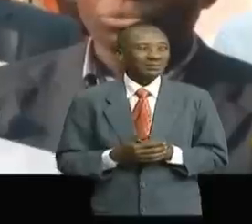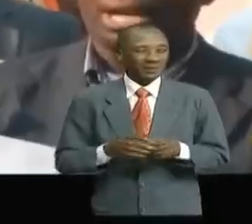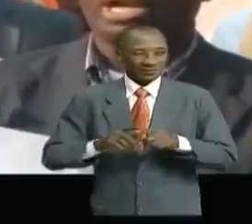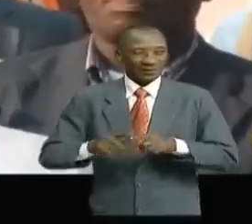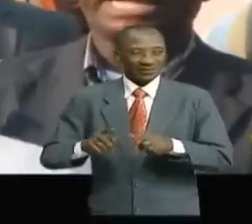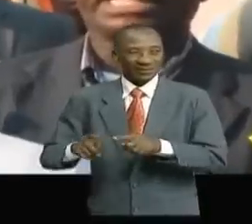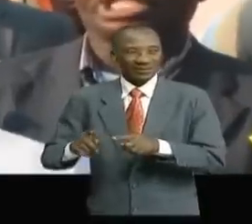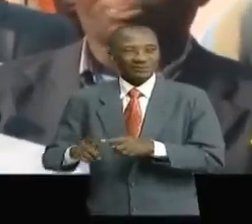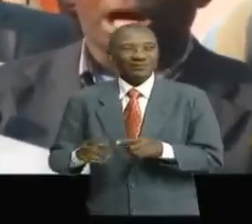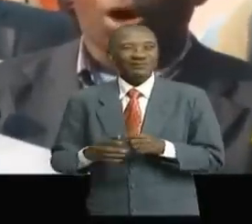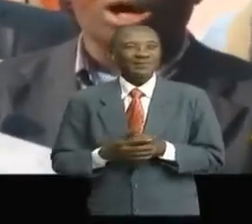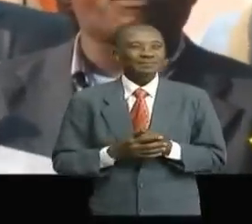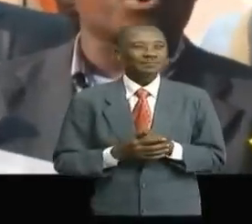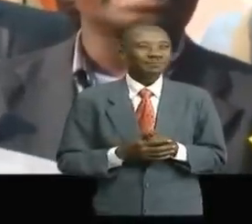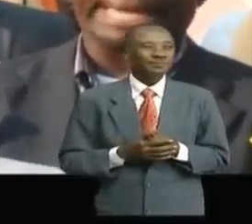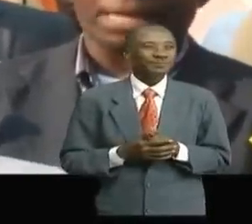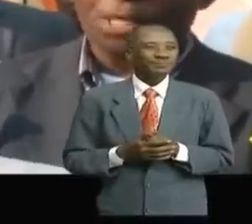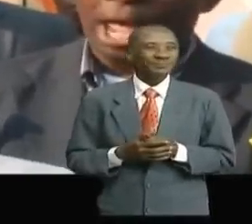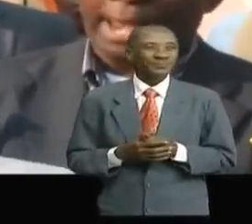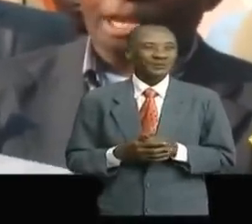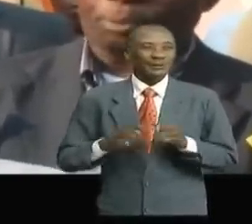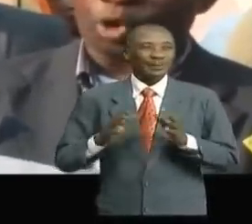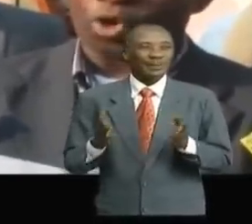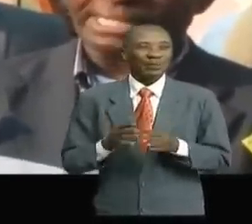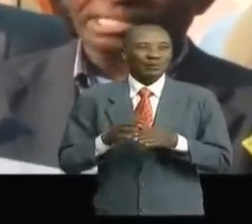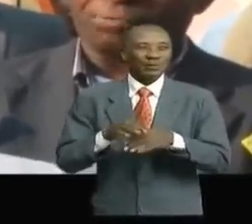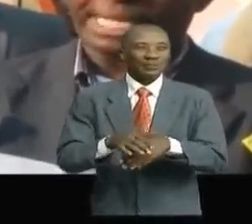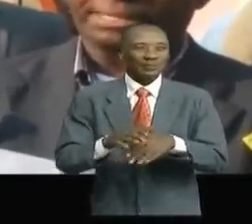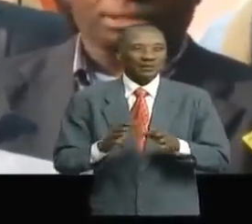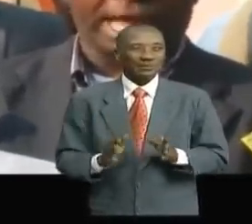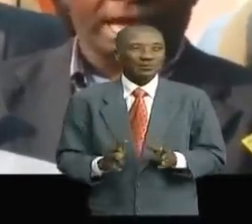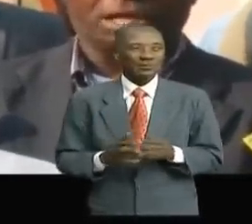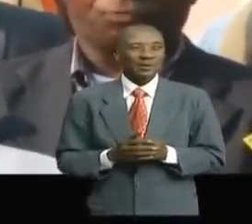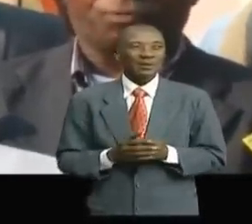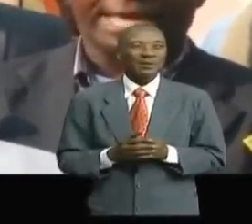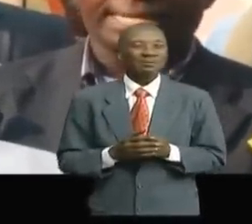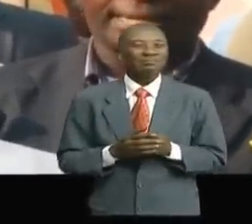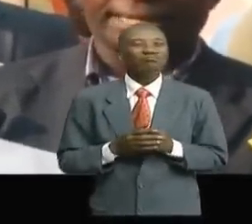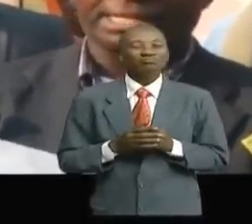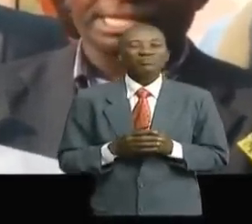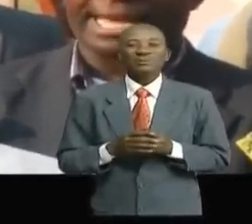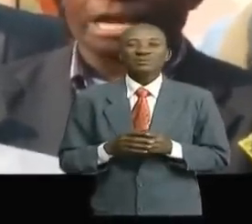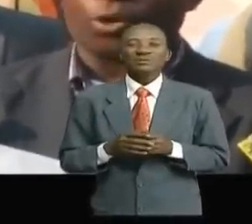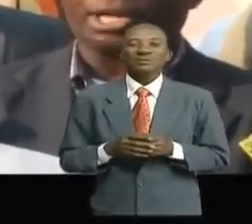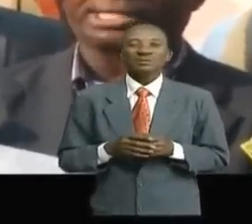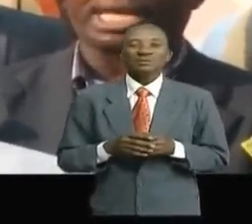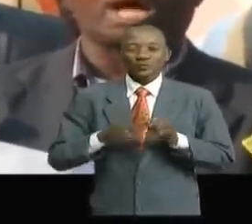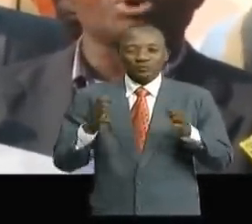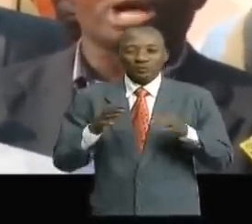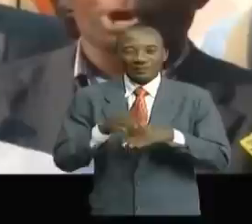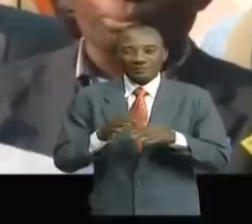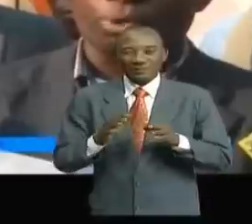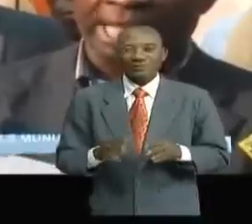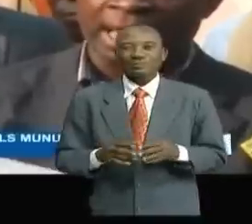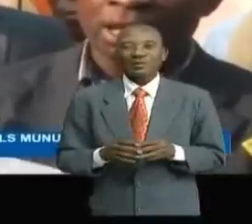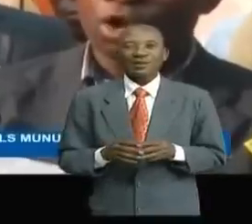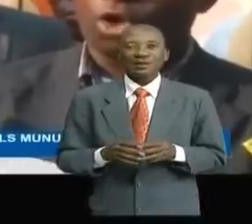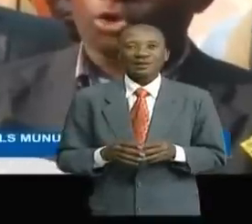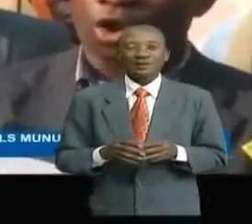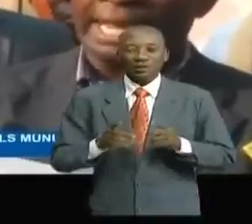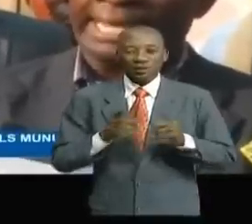Tshisekedi. Les participants ont renforcé les prérogatives statutaires du voyant secrétaire général Augustin Kabuya